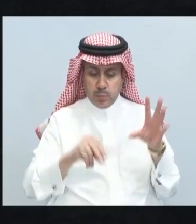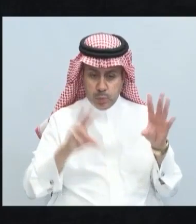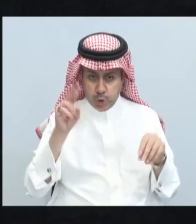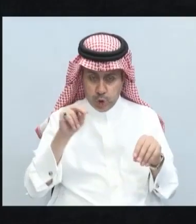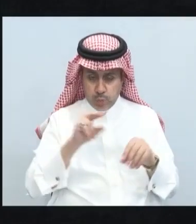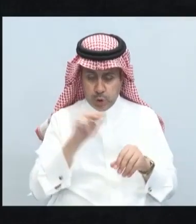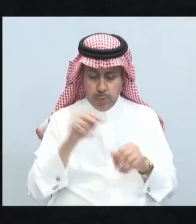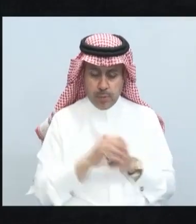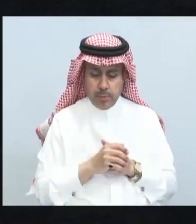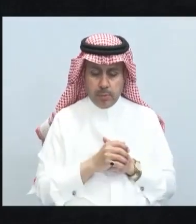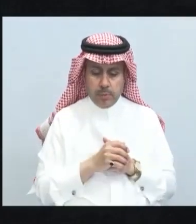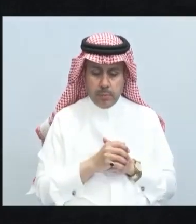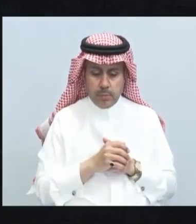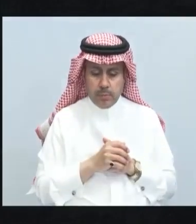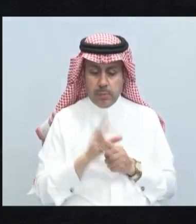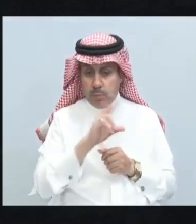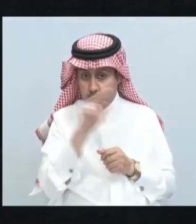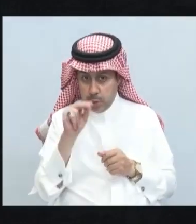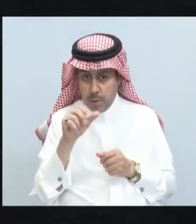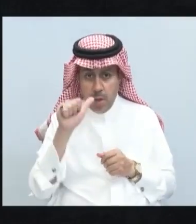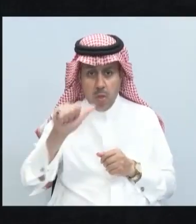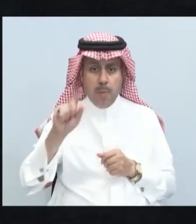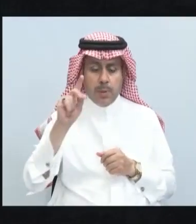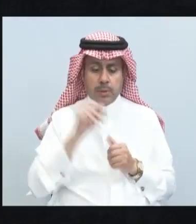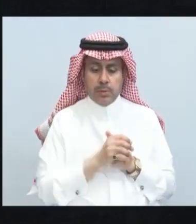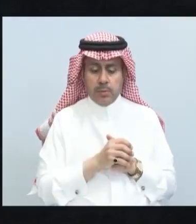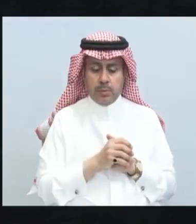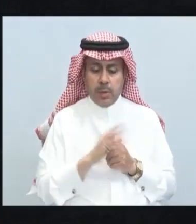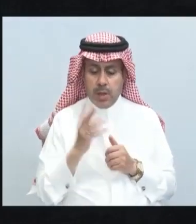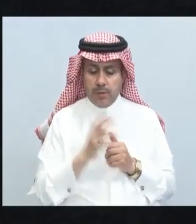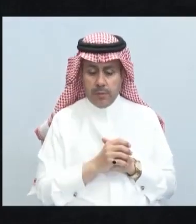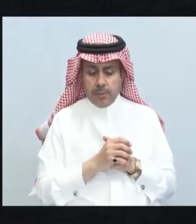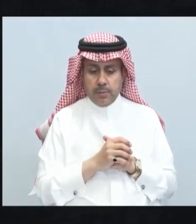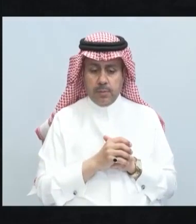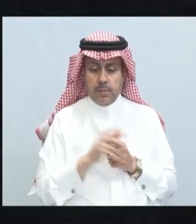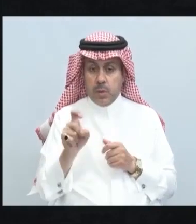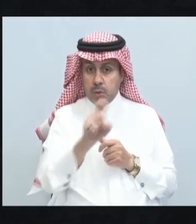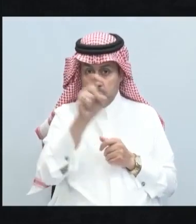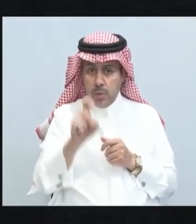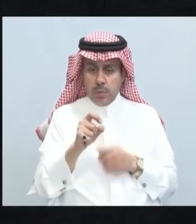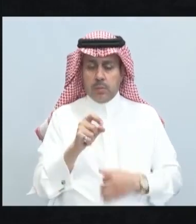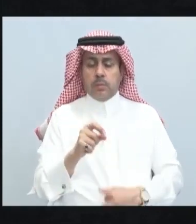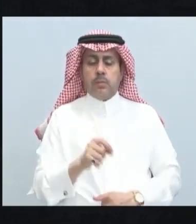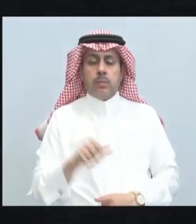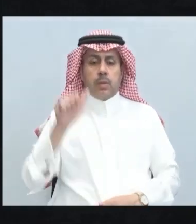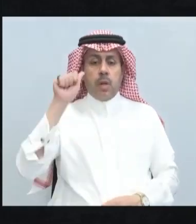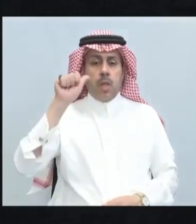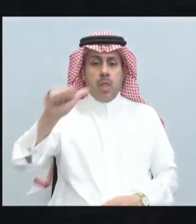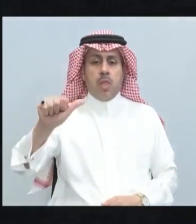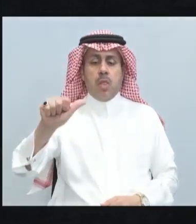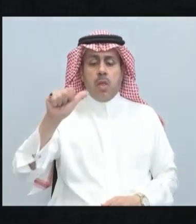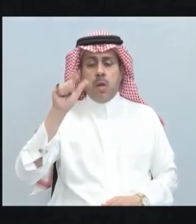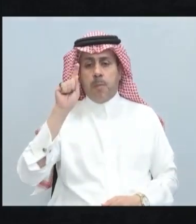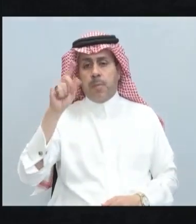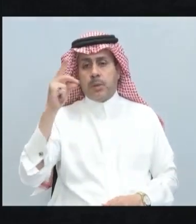المتشابهات كيف اضبط المتشابه من كتاب الله تعالى سؤال اطرحه اليكم كيف